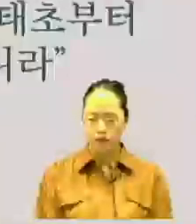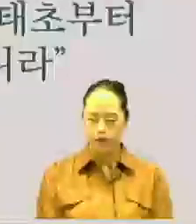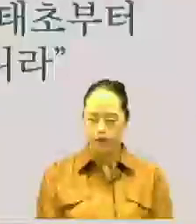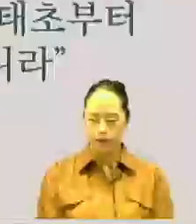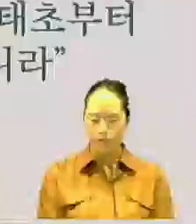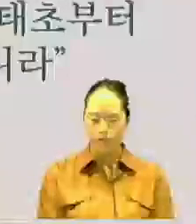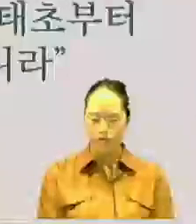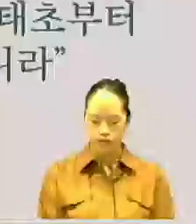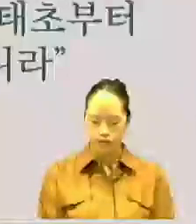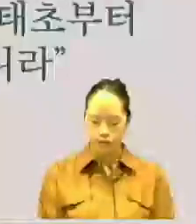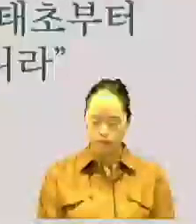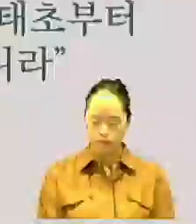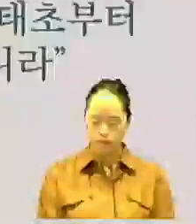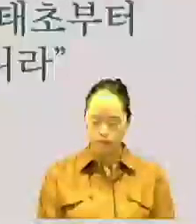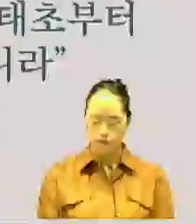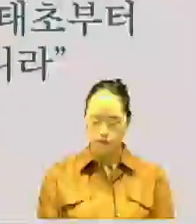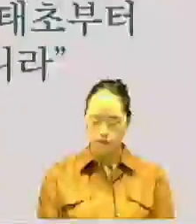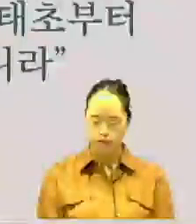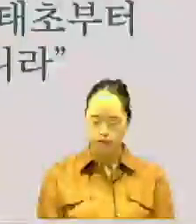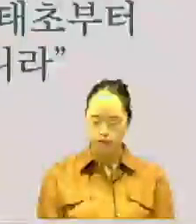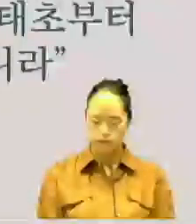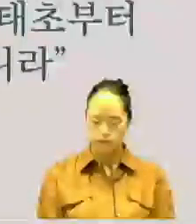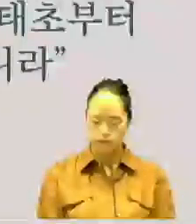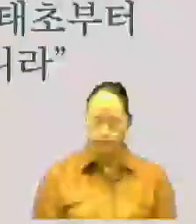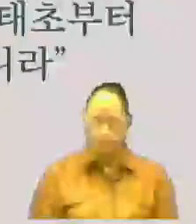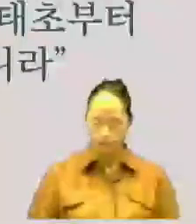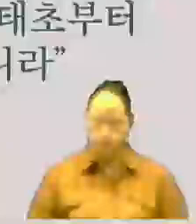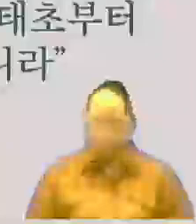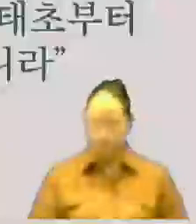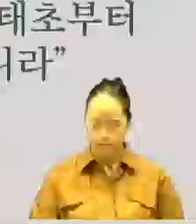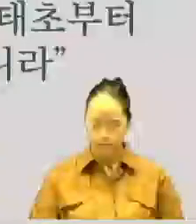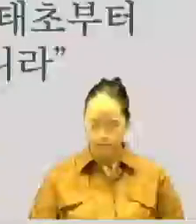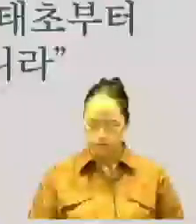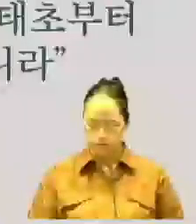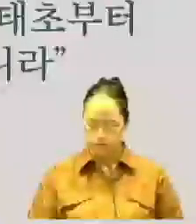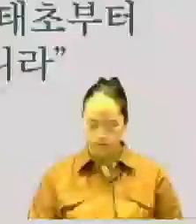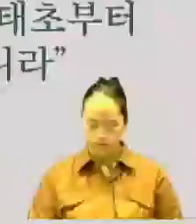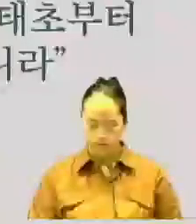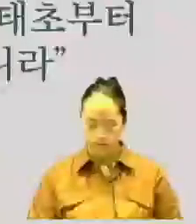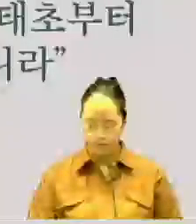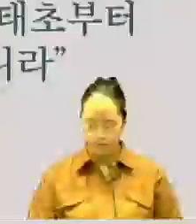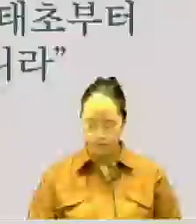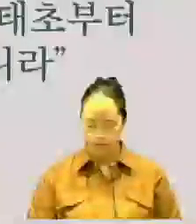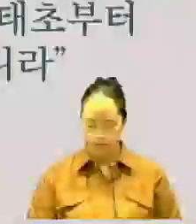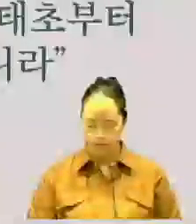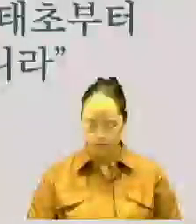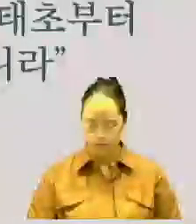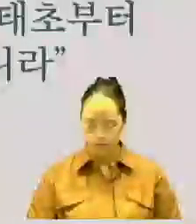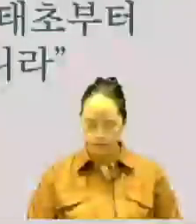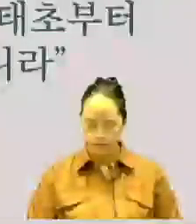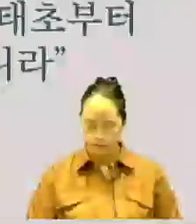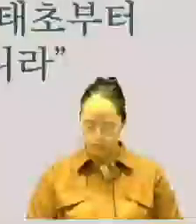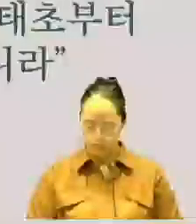我们呢一起呢靠近来到这里彼此的辩论。